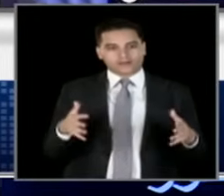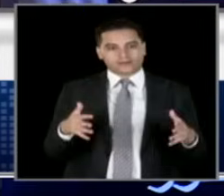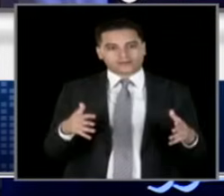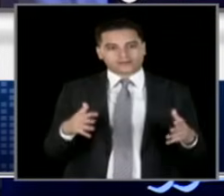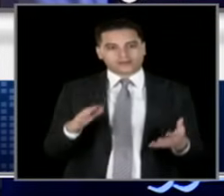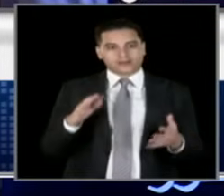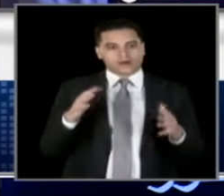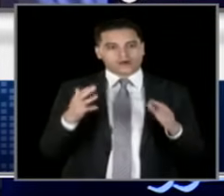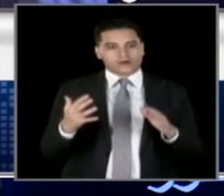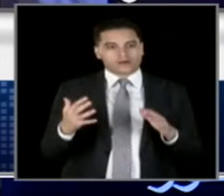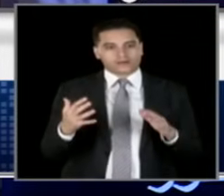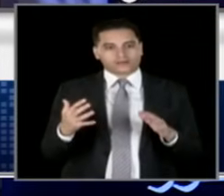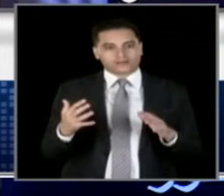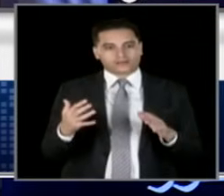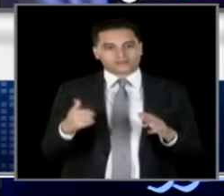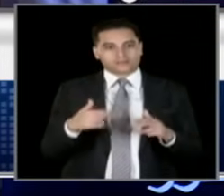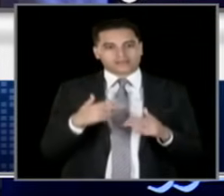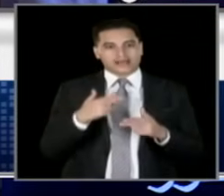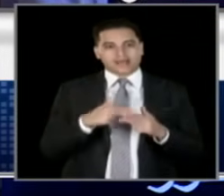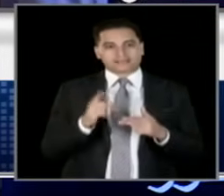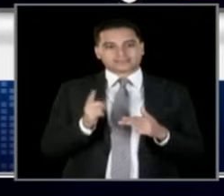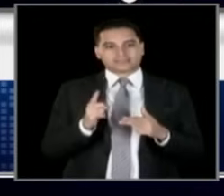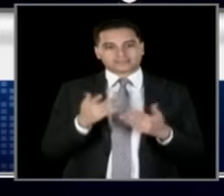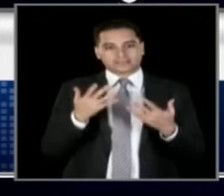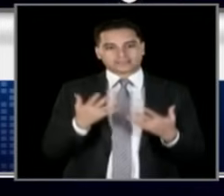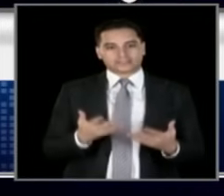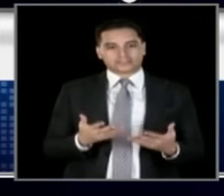كوكب مش من غازات يعني مش كوكب غازي بس